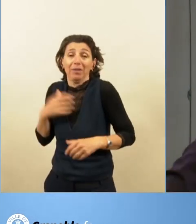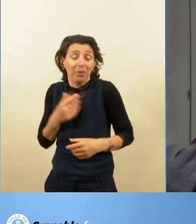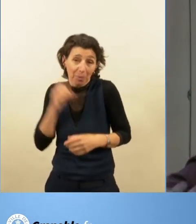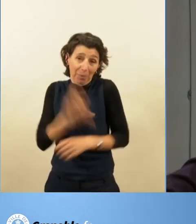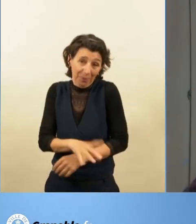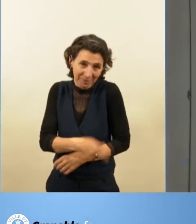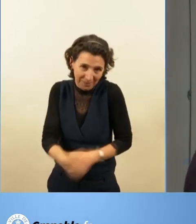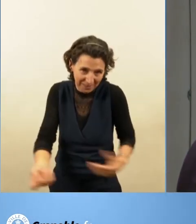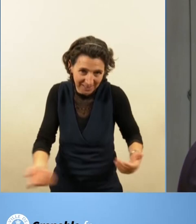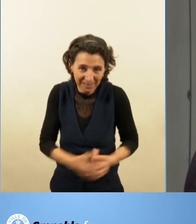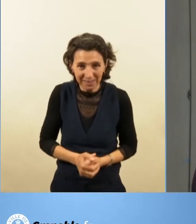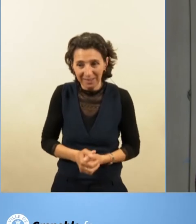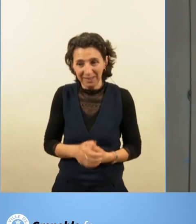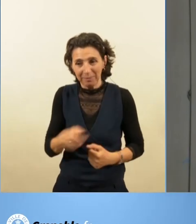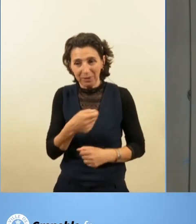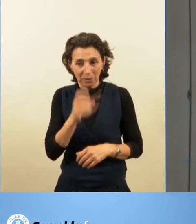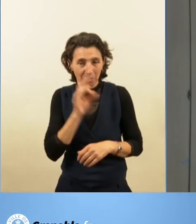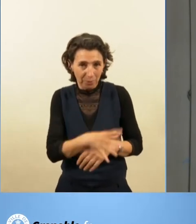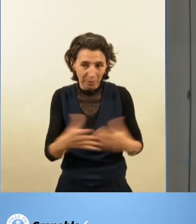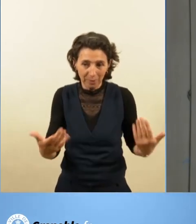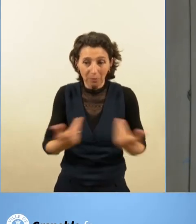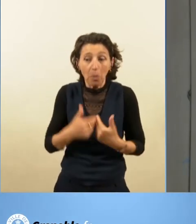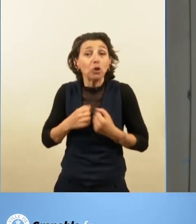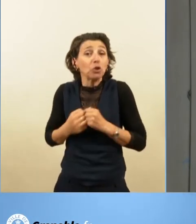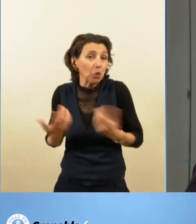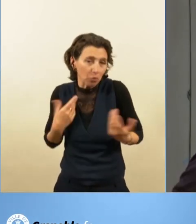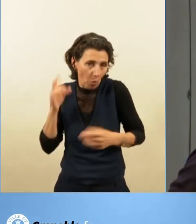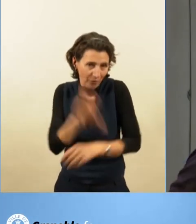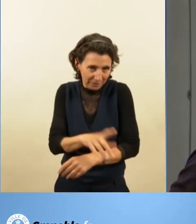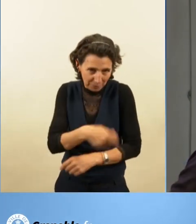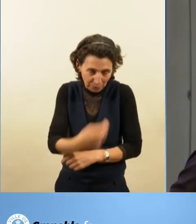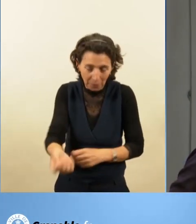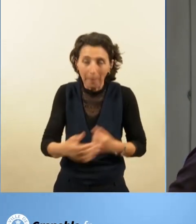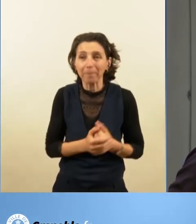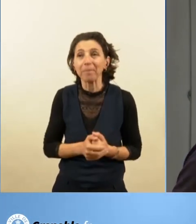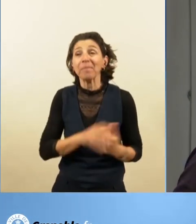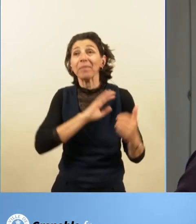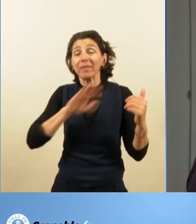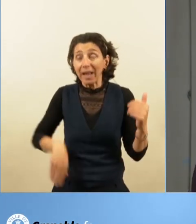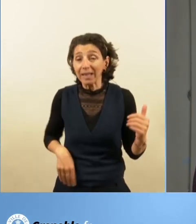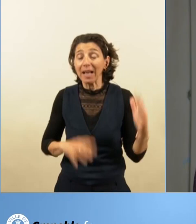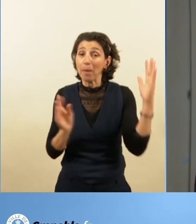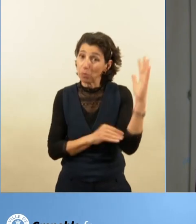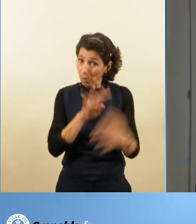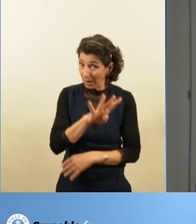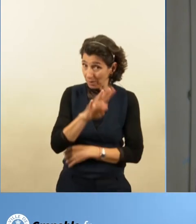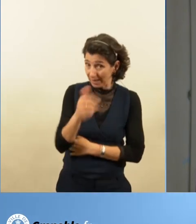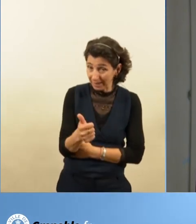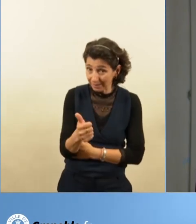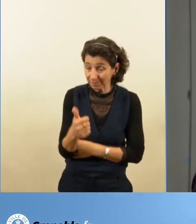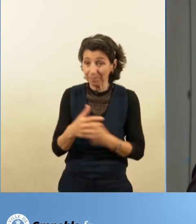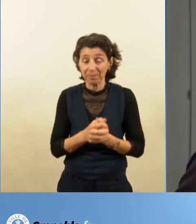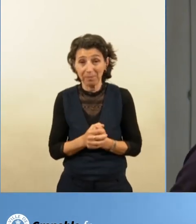rejeter mais c'est de évidemment de bonne guerre et enfin je terminerai sur l'amendement 41 qui